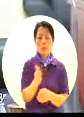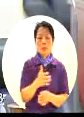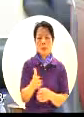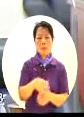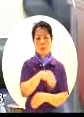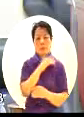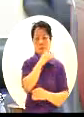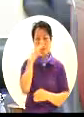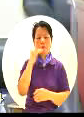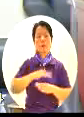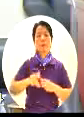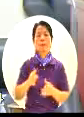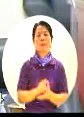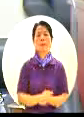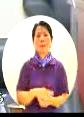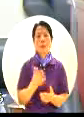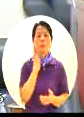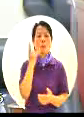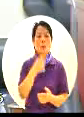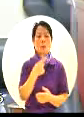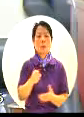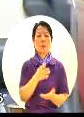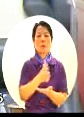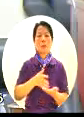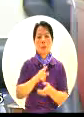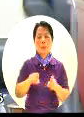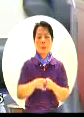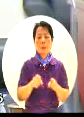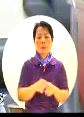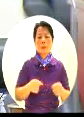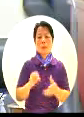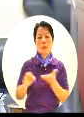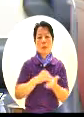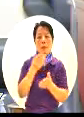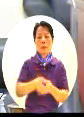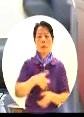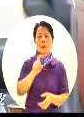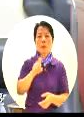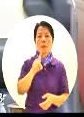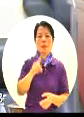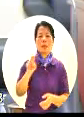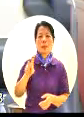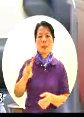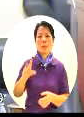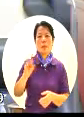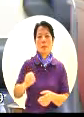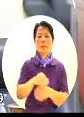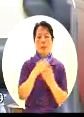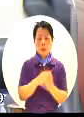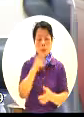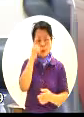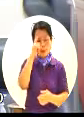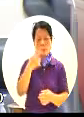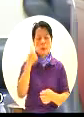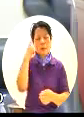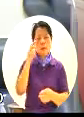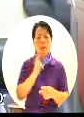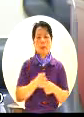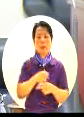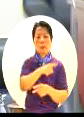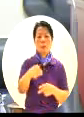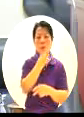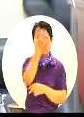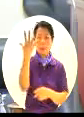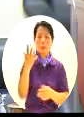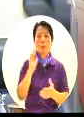哈、哦。啊，那啦一平每一10万、12万哈、哦，我相信所有这些青年朋